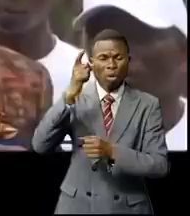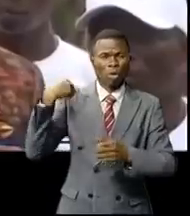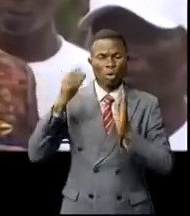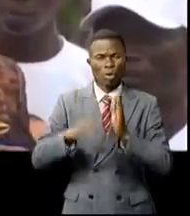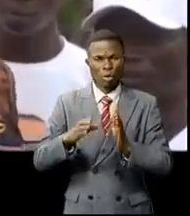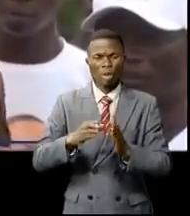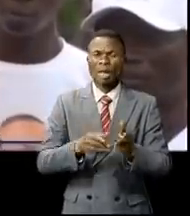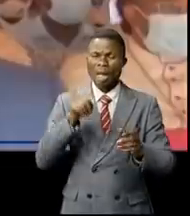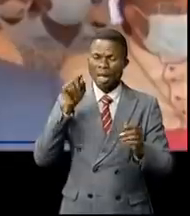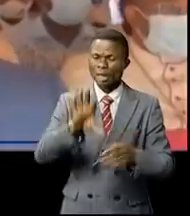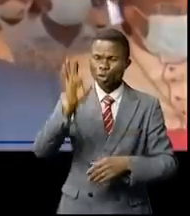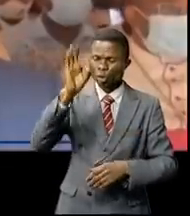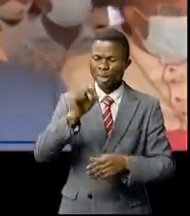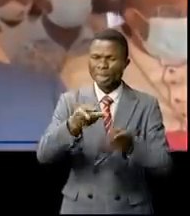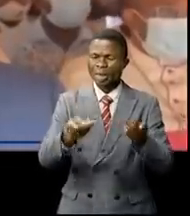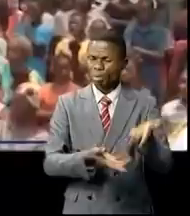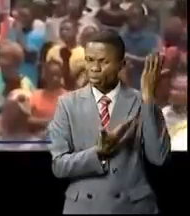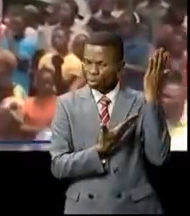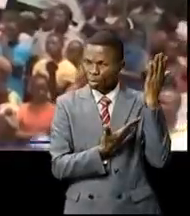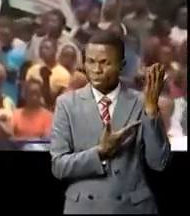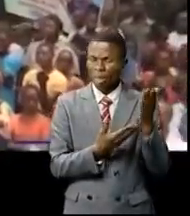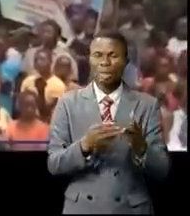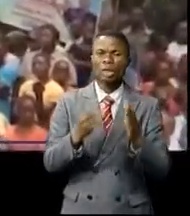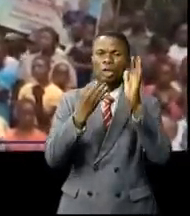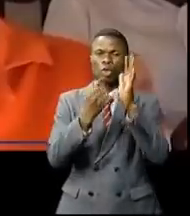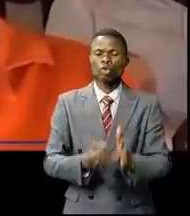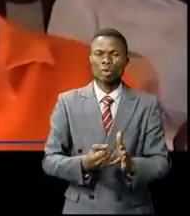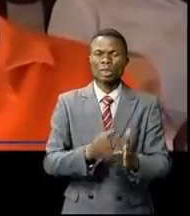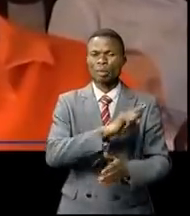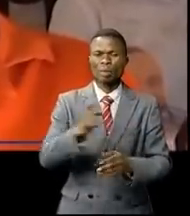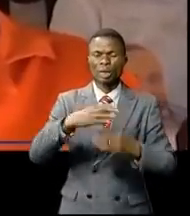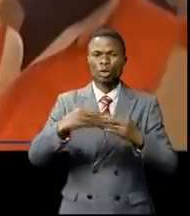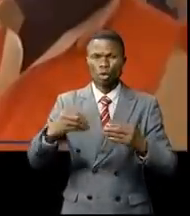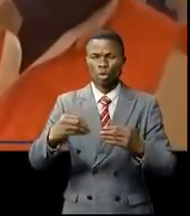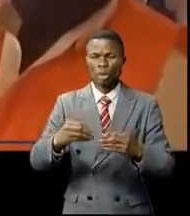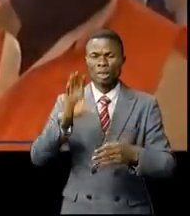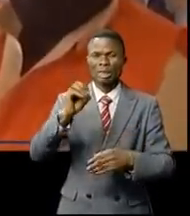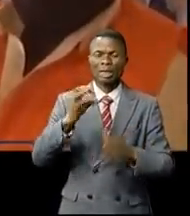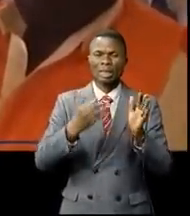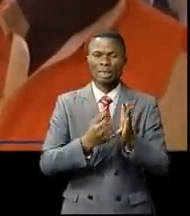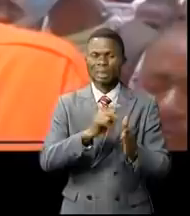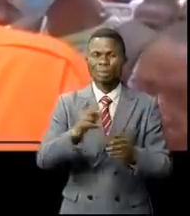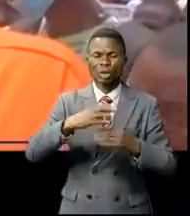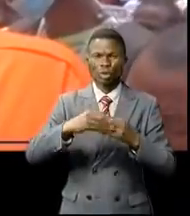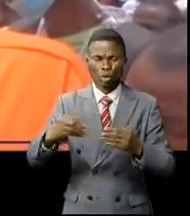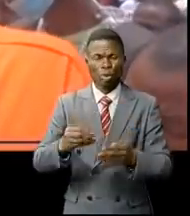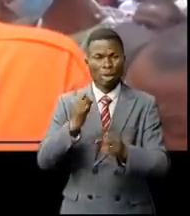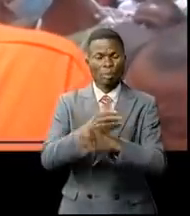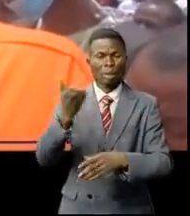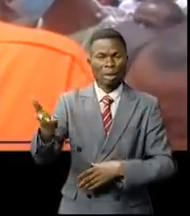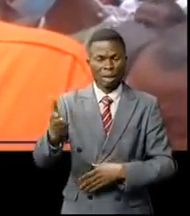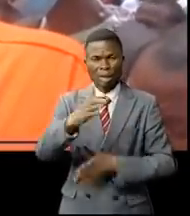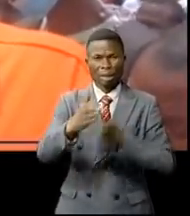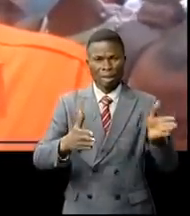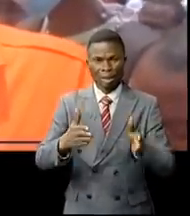la priorité leurs réserves un acompte de 60 mille dollars américains sur les total de 156 me de la américains sont déjà disponibles dans la